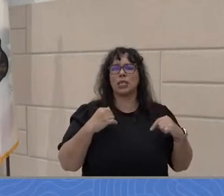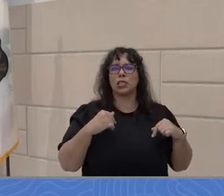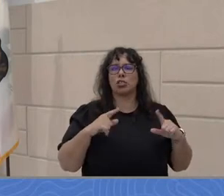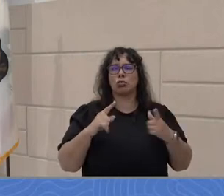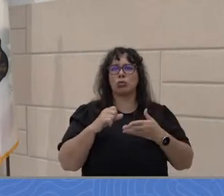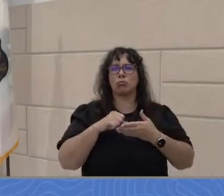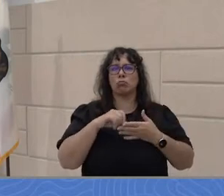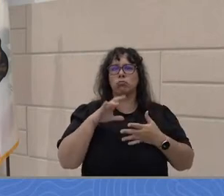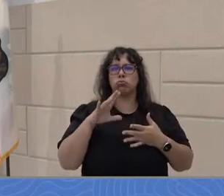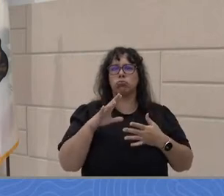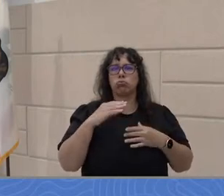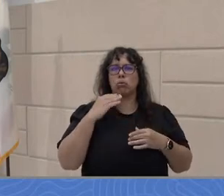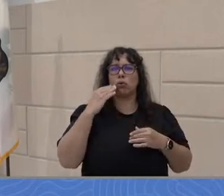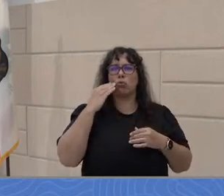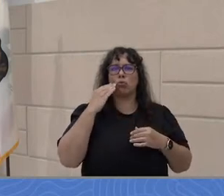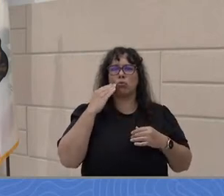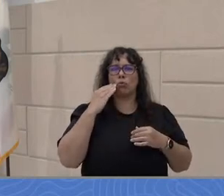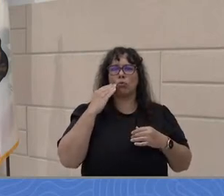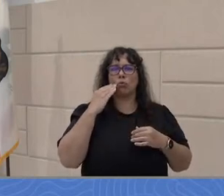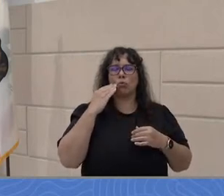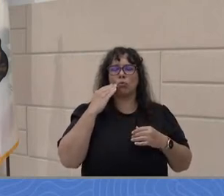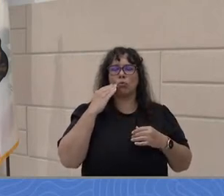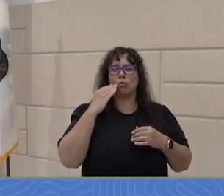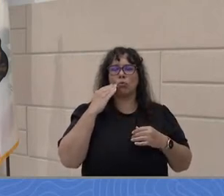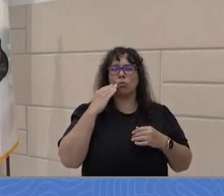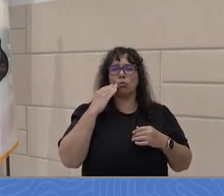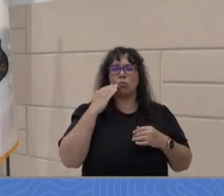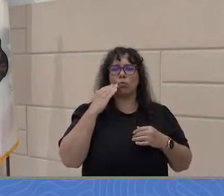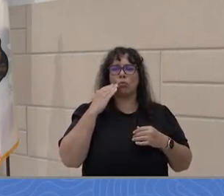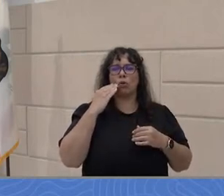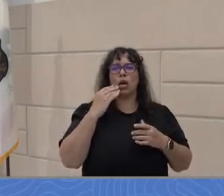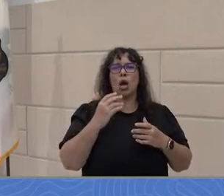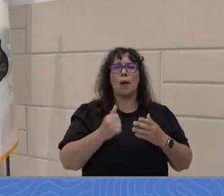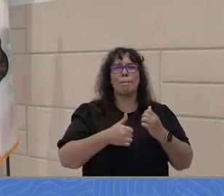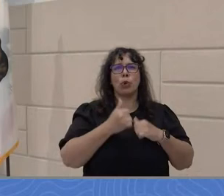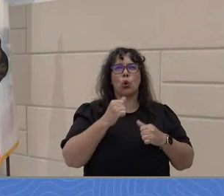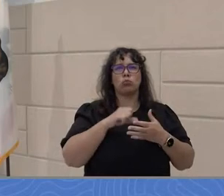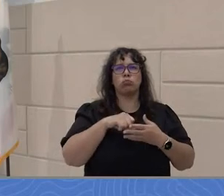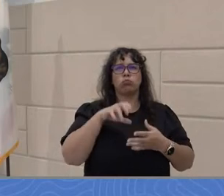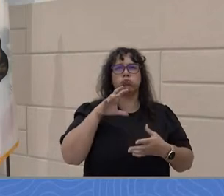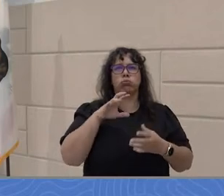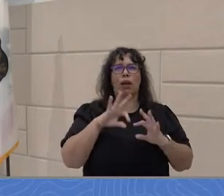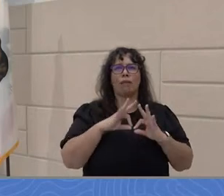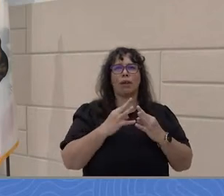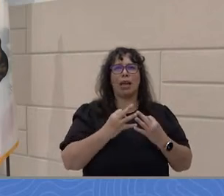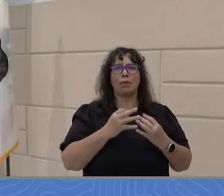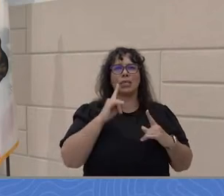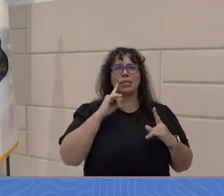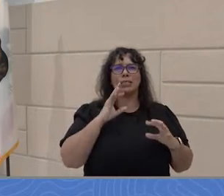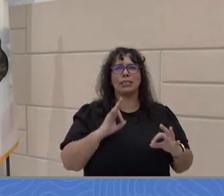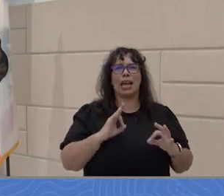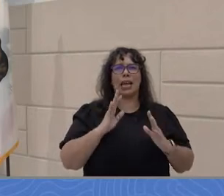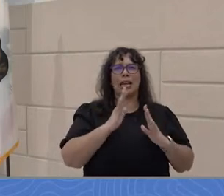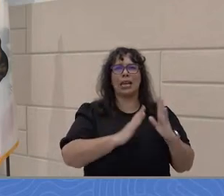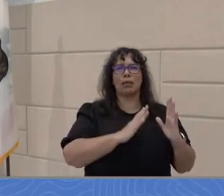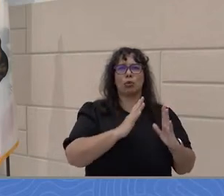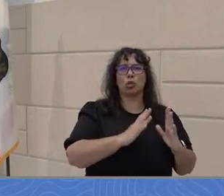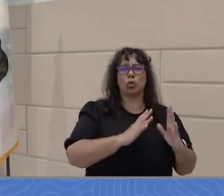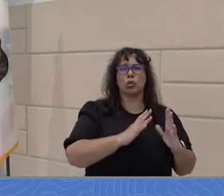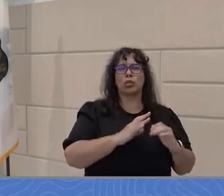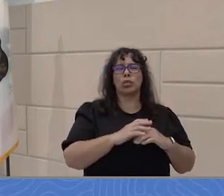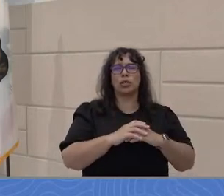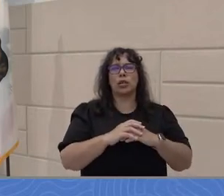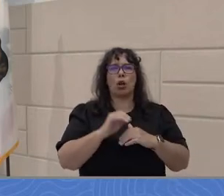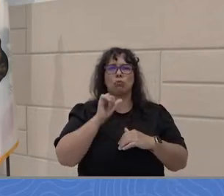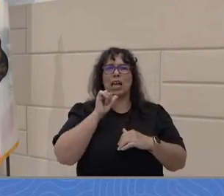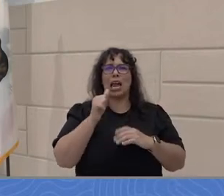ហើយគាត់ជជែកអំពីការចែកអាហារគឺថាពេលសិស្សត្រឡប់ចូលរៀនវិញនឹងសិស្ស